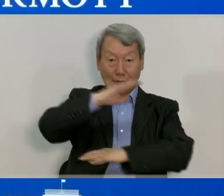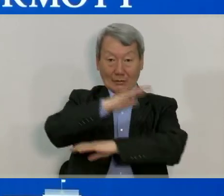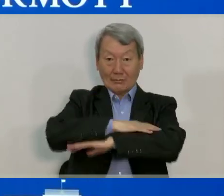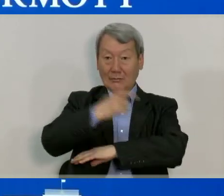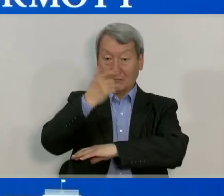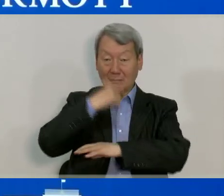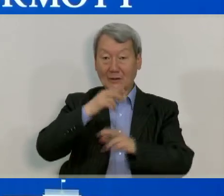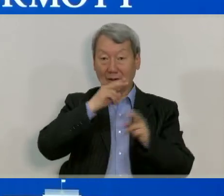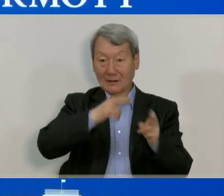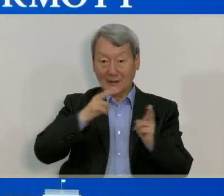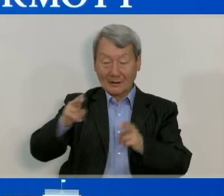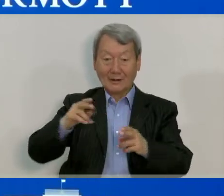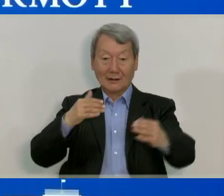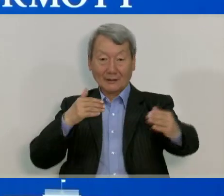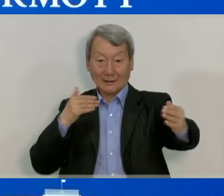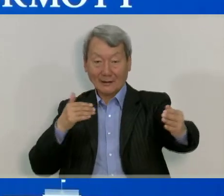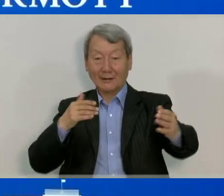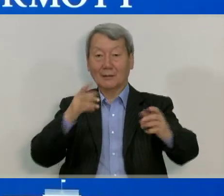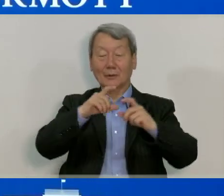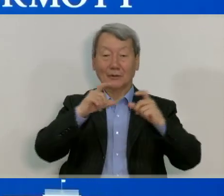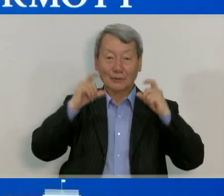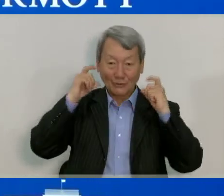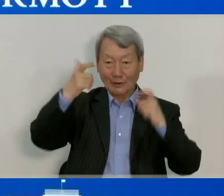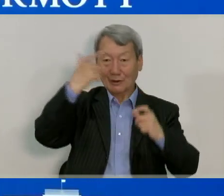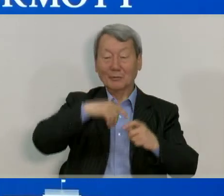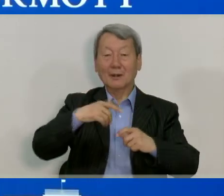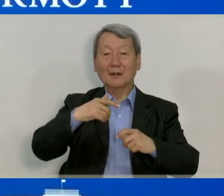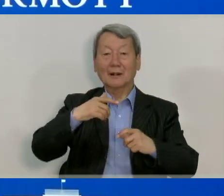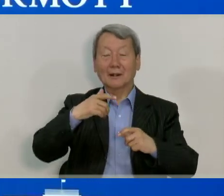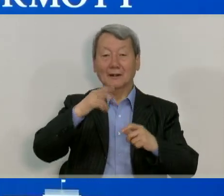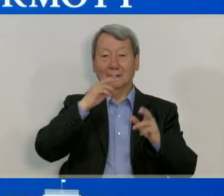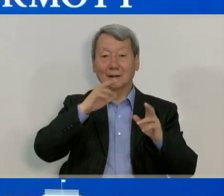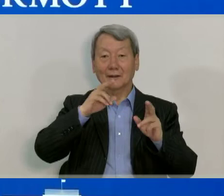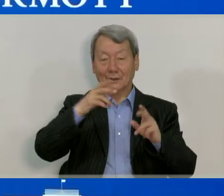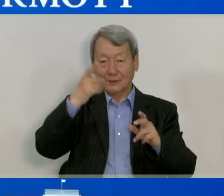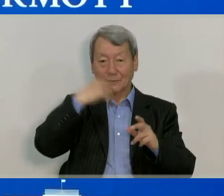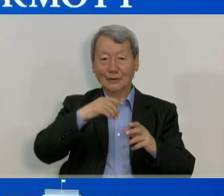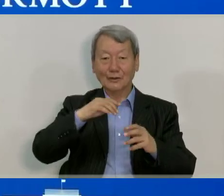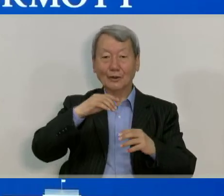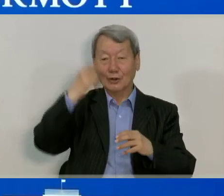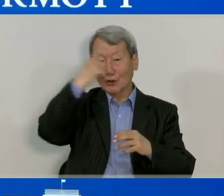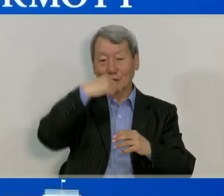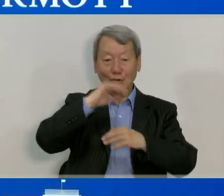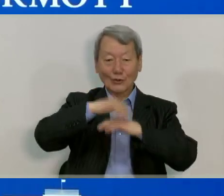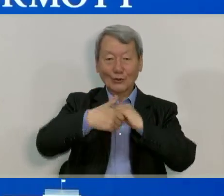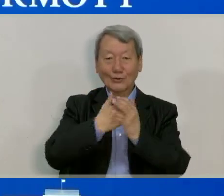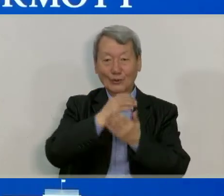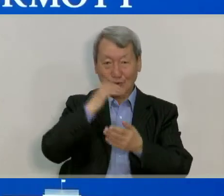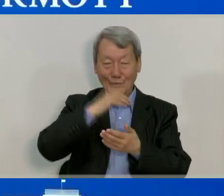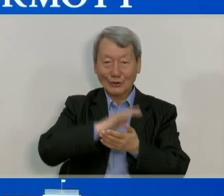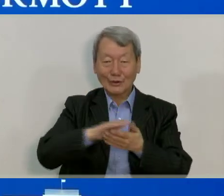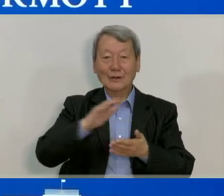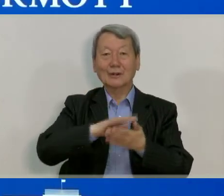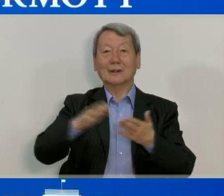принципы социального дистанцирования, как мы будем соблюдать и свои гигиенические